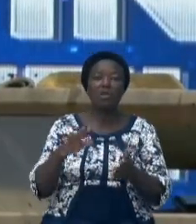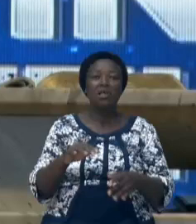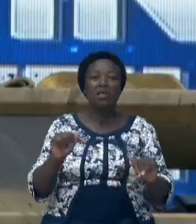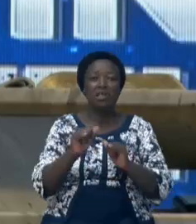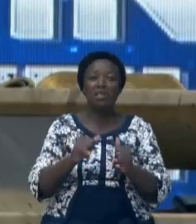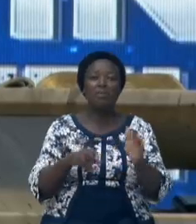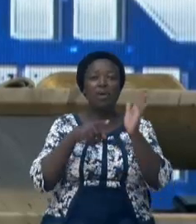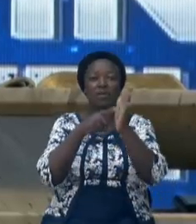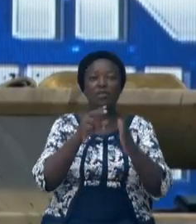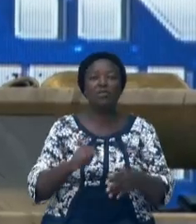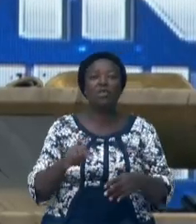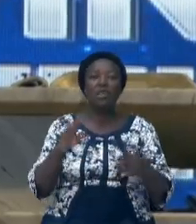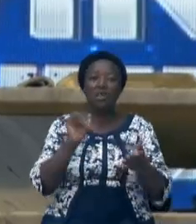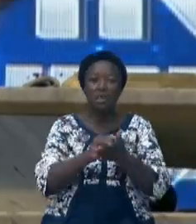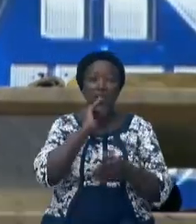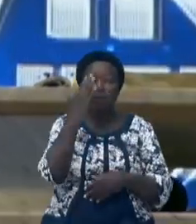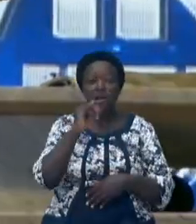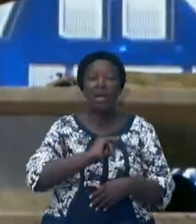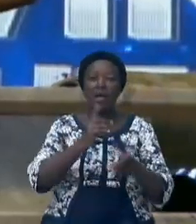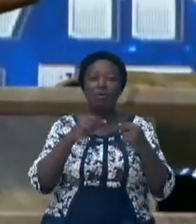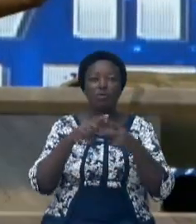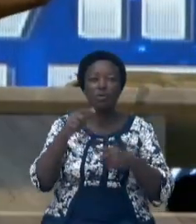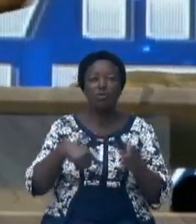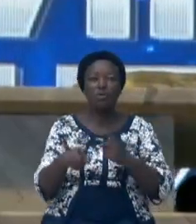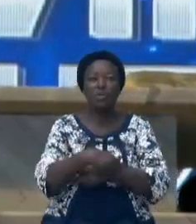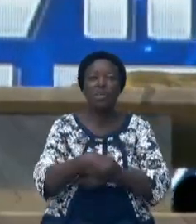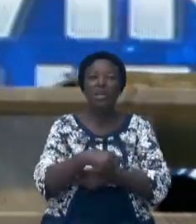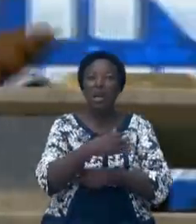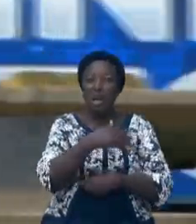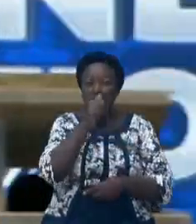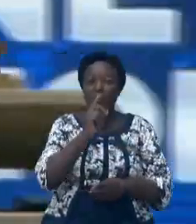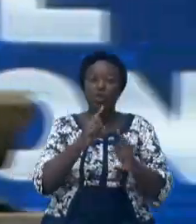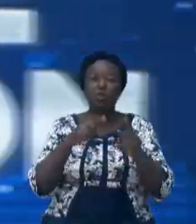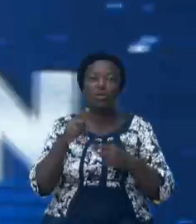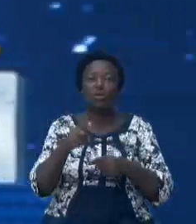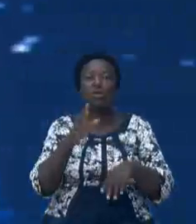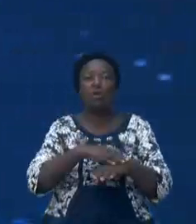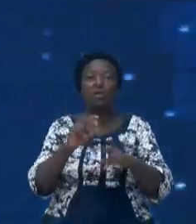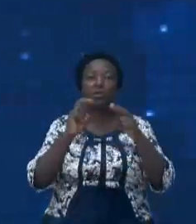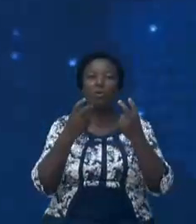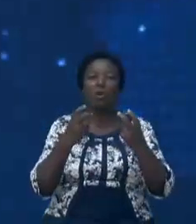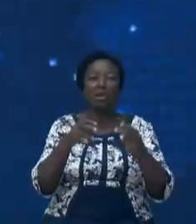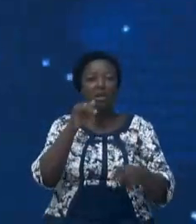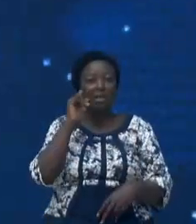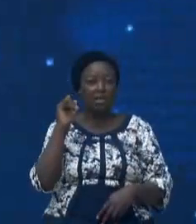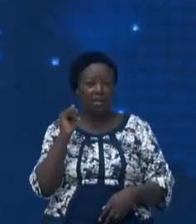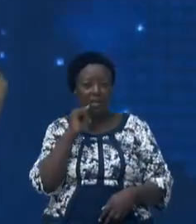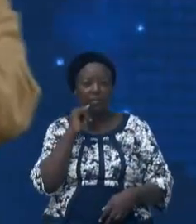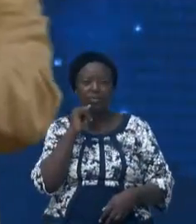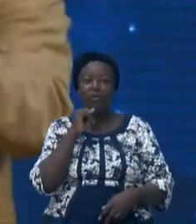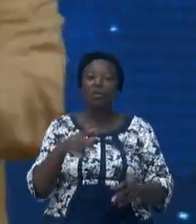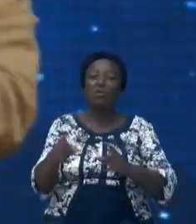la même gloire la main la manne de la même manifestation c'est pourquoi je vous parle aujourd'hui